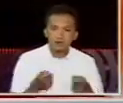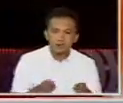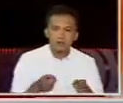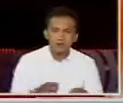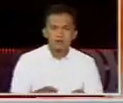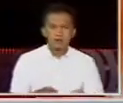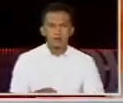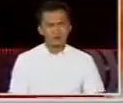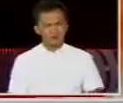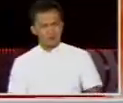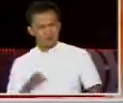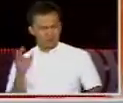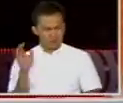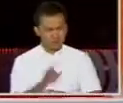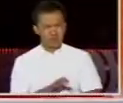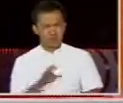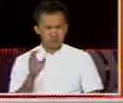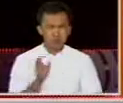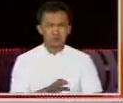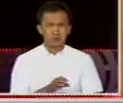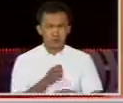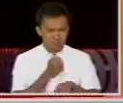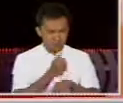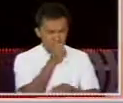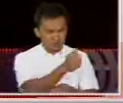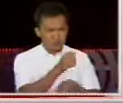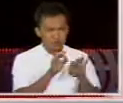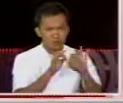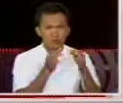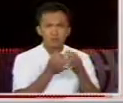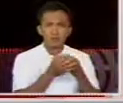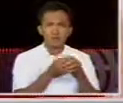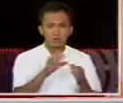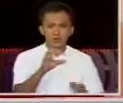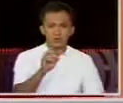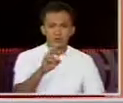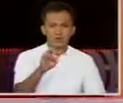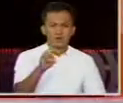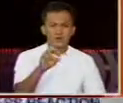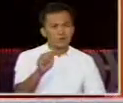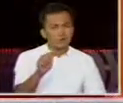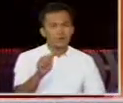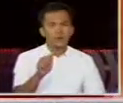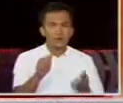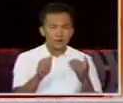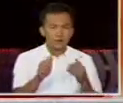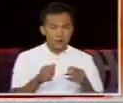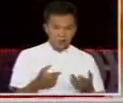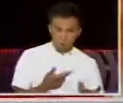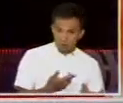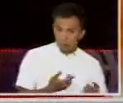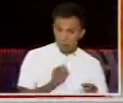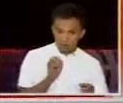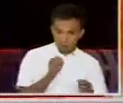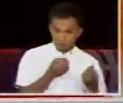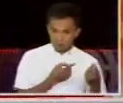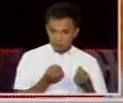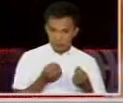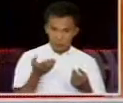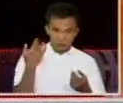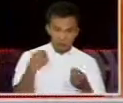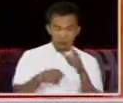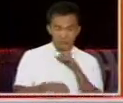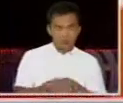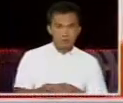ho ba pilit na lahat ho isinisisi sa pamilya Corona? Kung meron ho silang hindi ginawa at that point in time, that is their